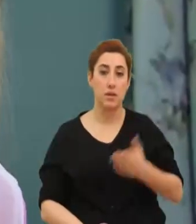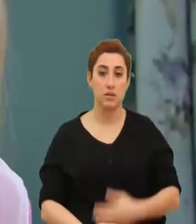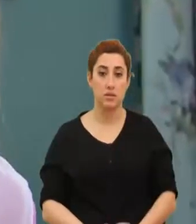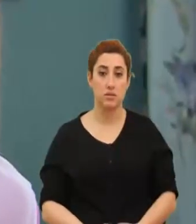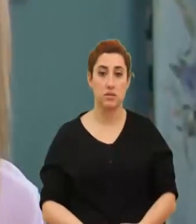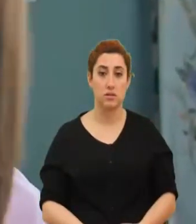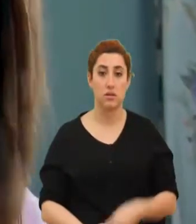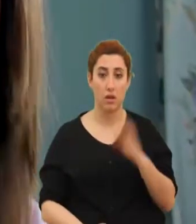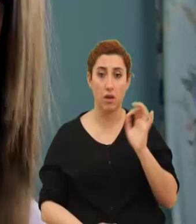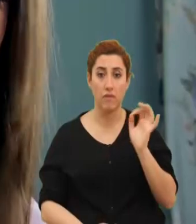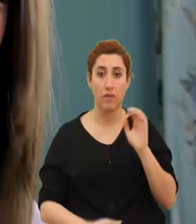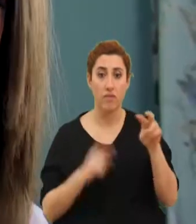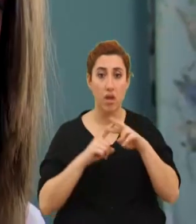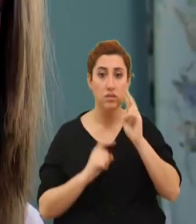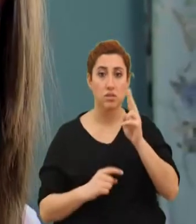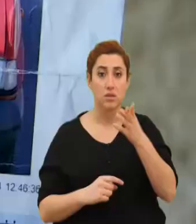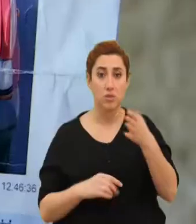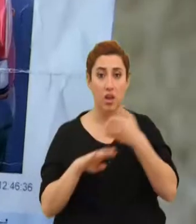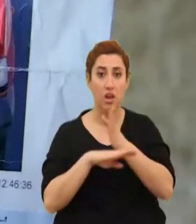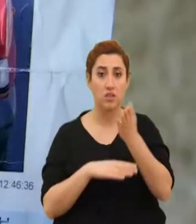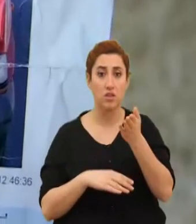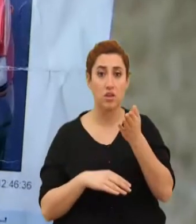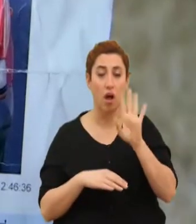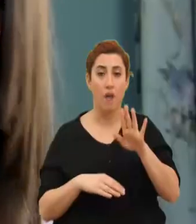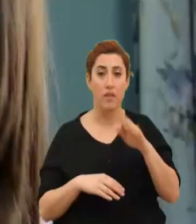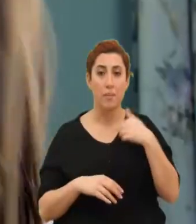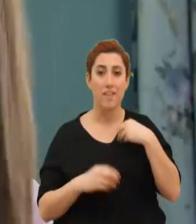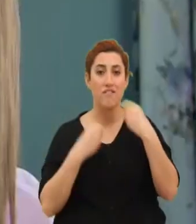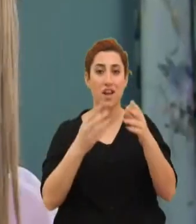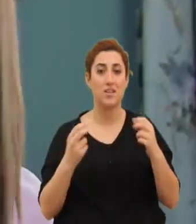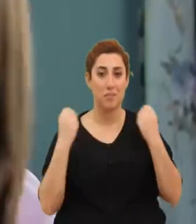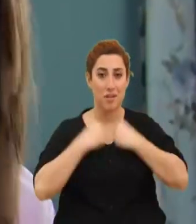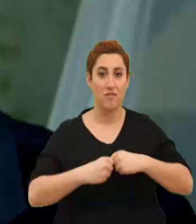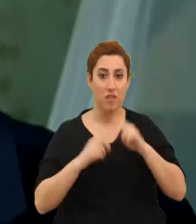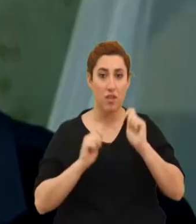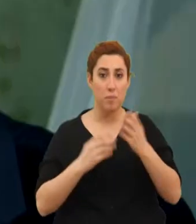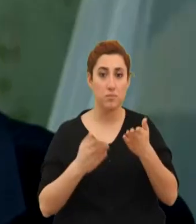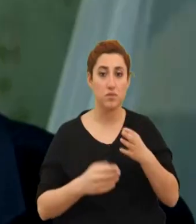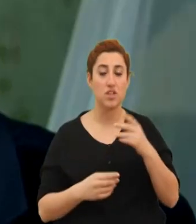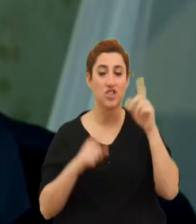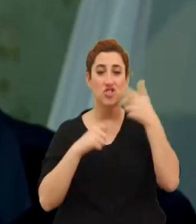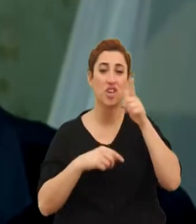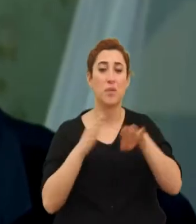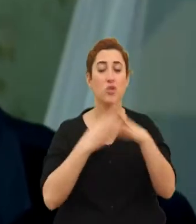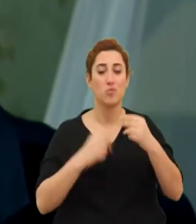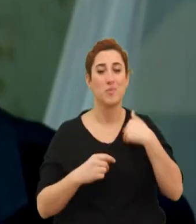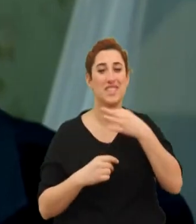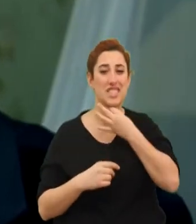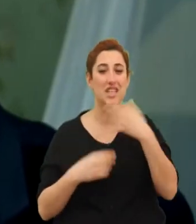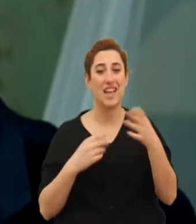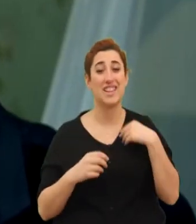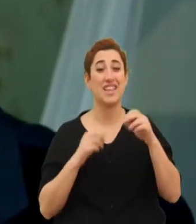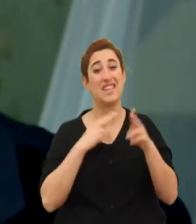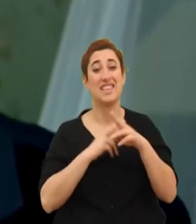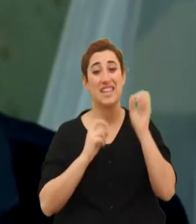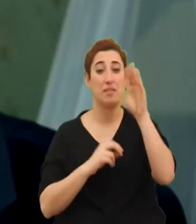onu. Evet, Nazlı bu gerçekten. Hatta benim verdiğim kıyafete giymiş. Çekime geç kalmıştı. Benden rica